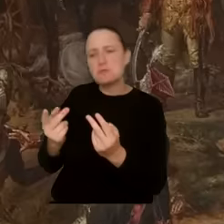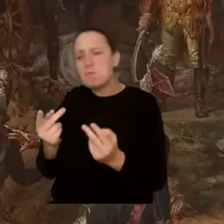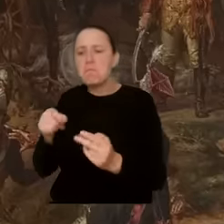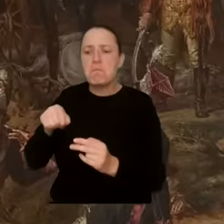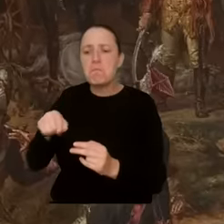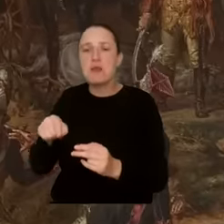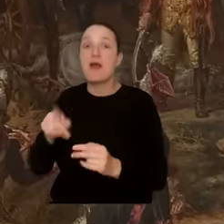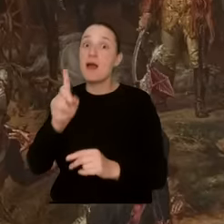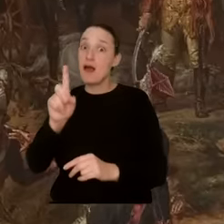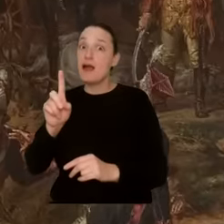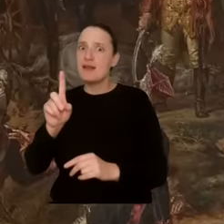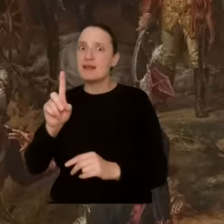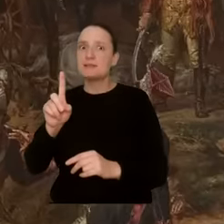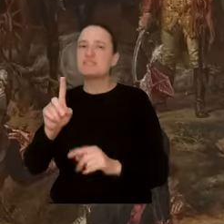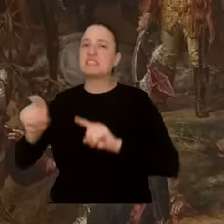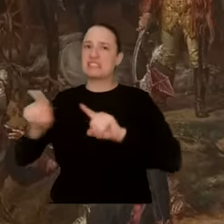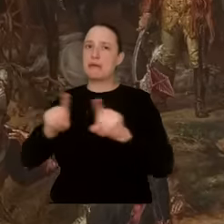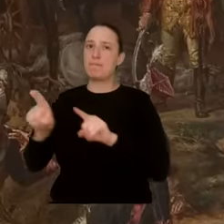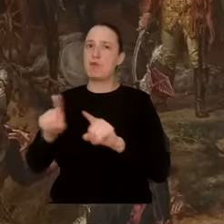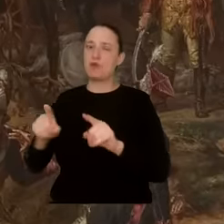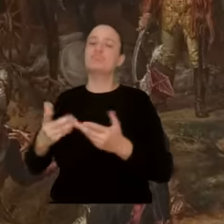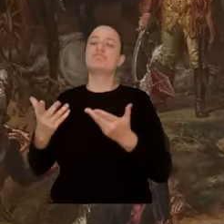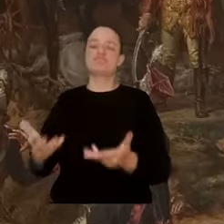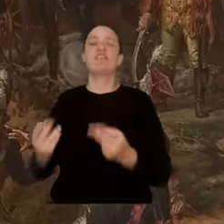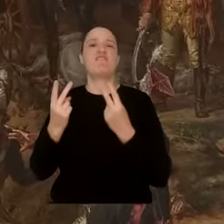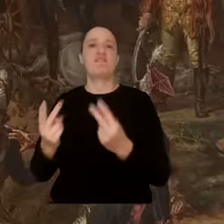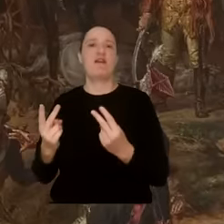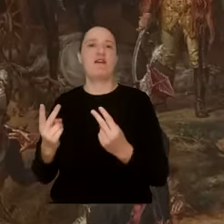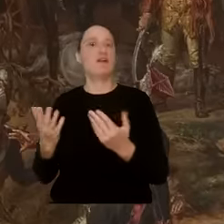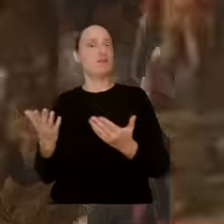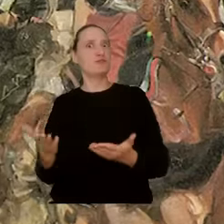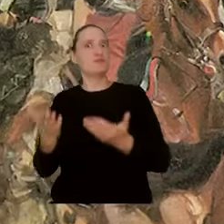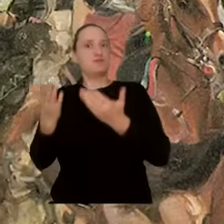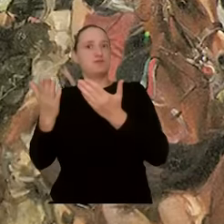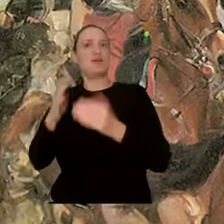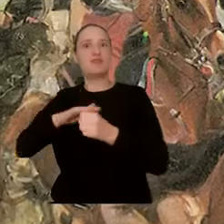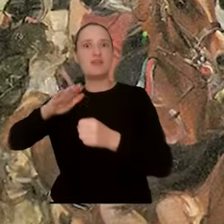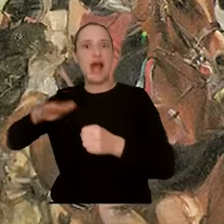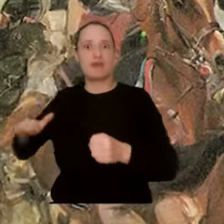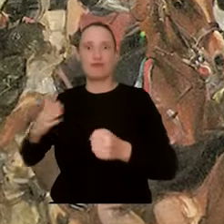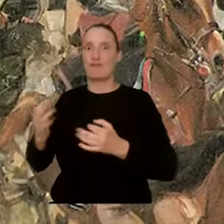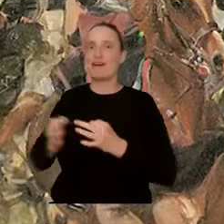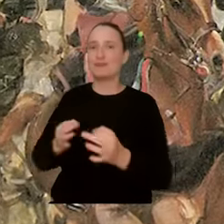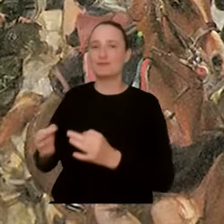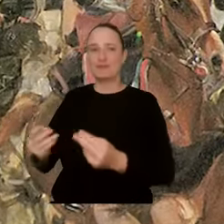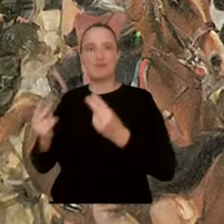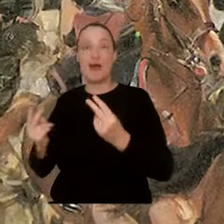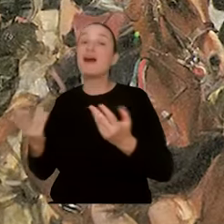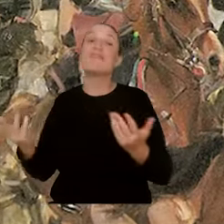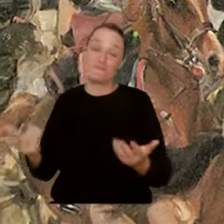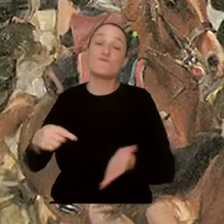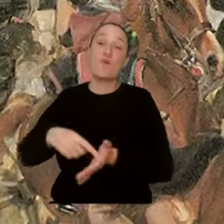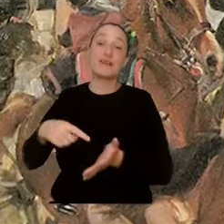wagi, lecz w warstwie symbolicznej urastające z czasem do rangi mitu narodowego. Takim wydarzeniem była bez